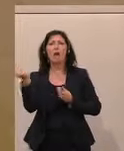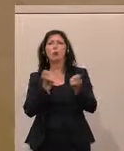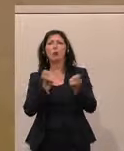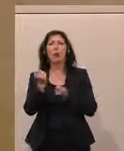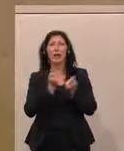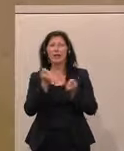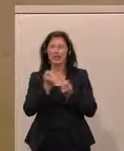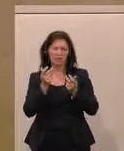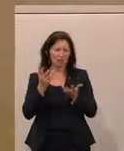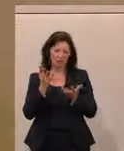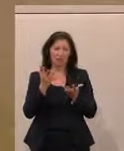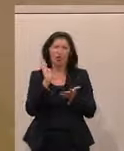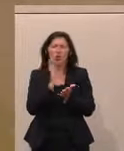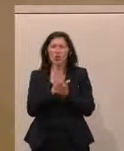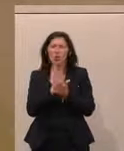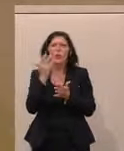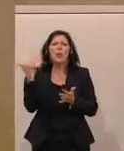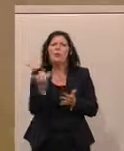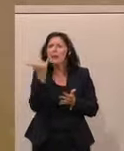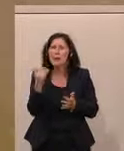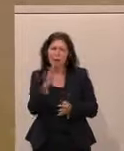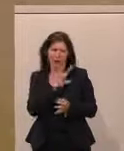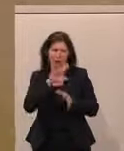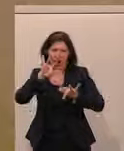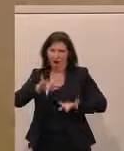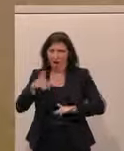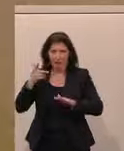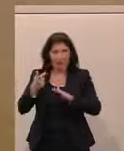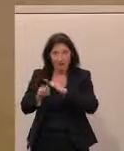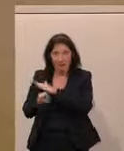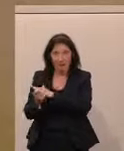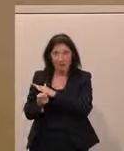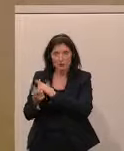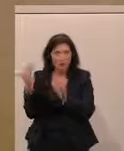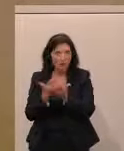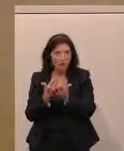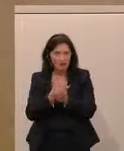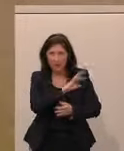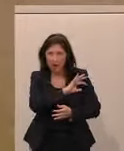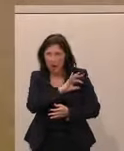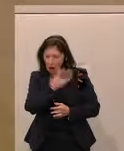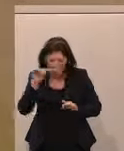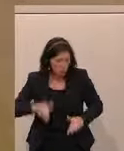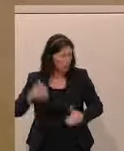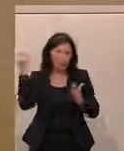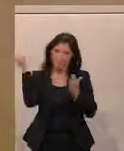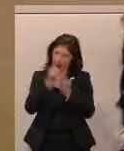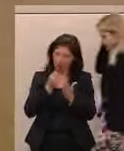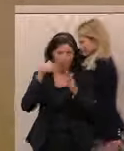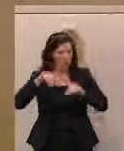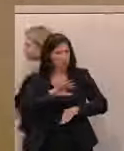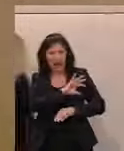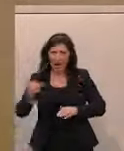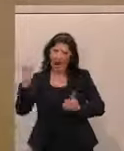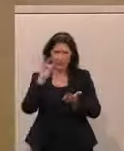jeher korruptionsanfälliger und deshalb mit allen demokratisch-rechtlichen Mitteln zu bekämpfender